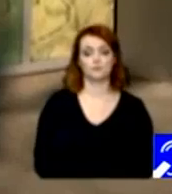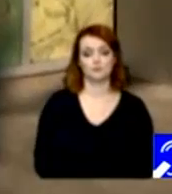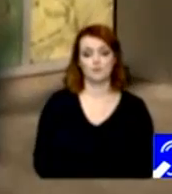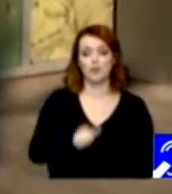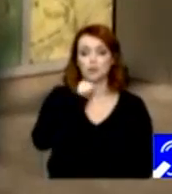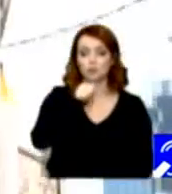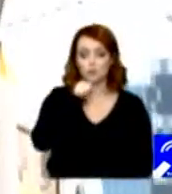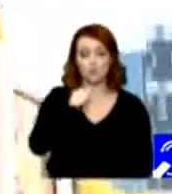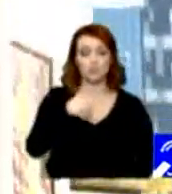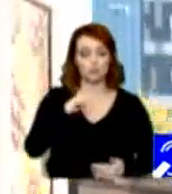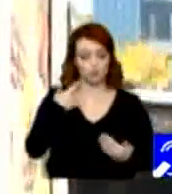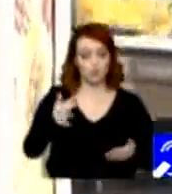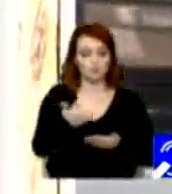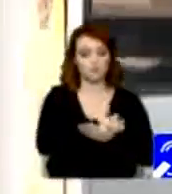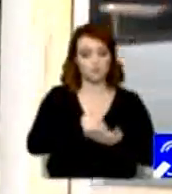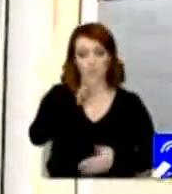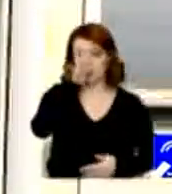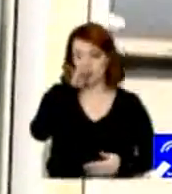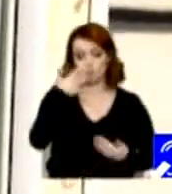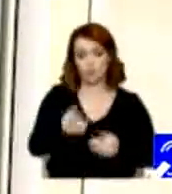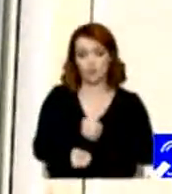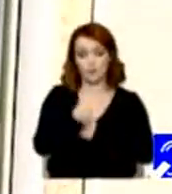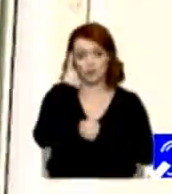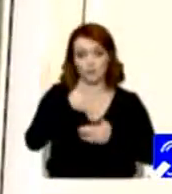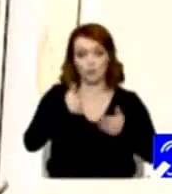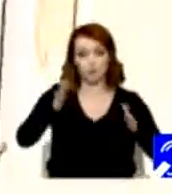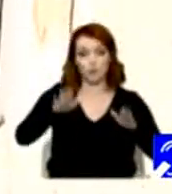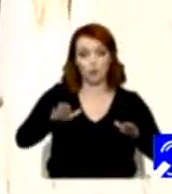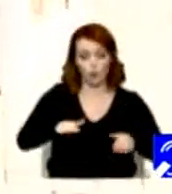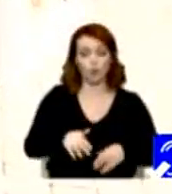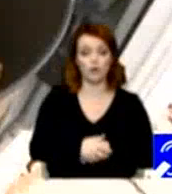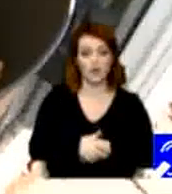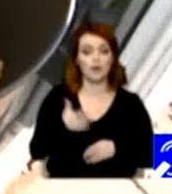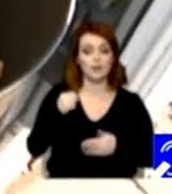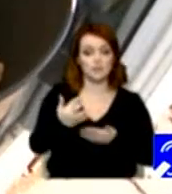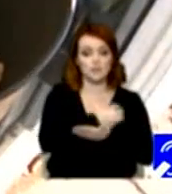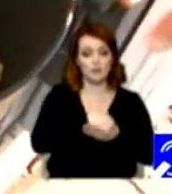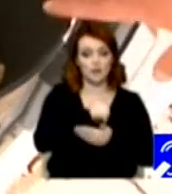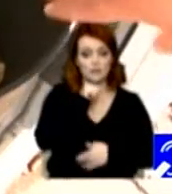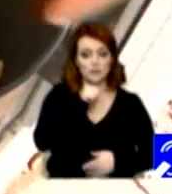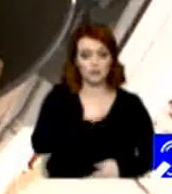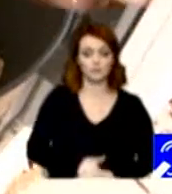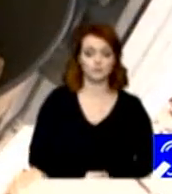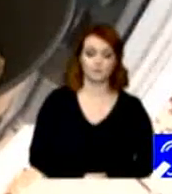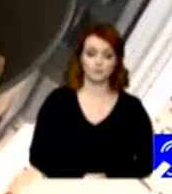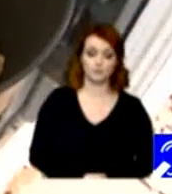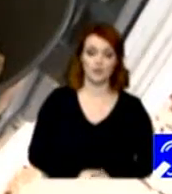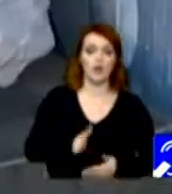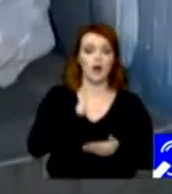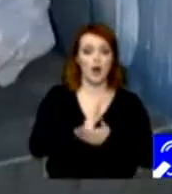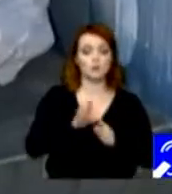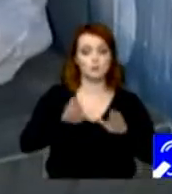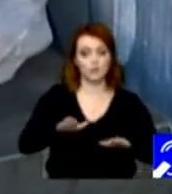Luther a fost deja culese iar la Chișinău au apărut tot mai multe puncte de colectare a miezului unii au spații special amenajate